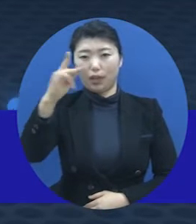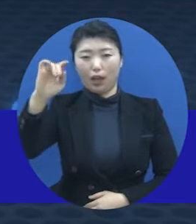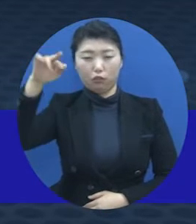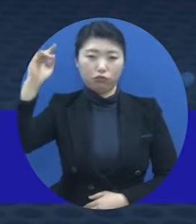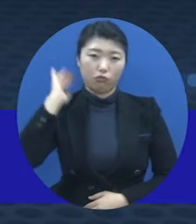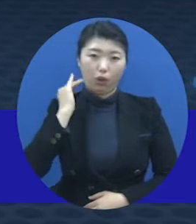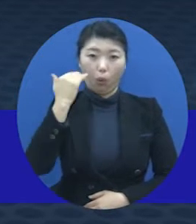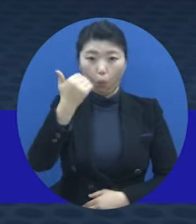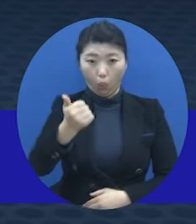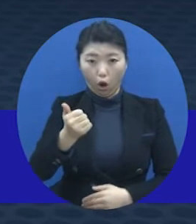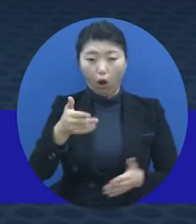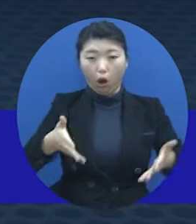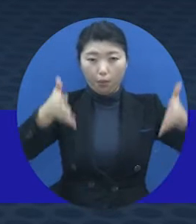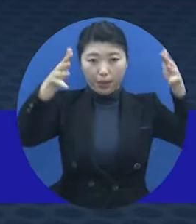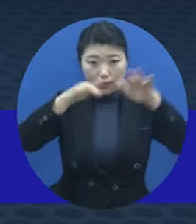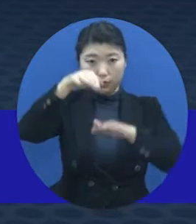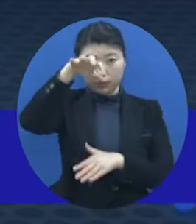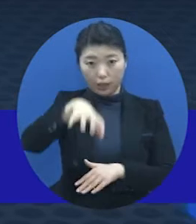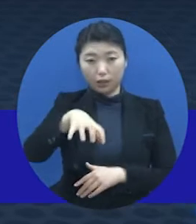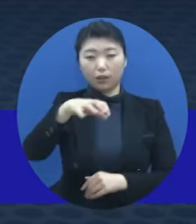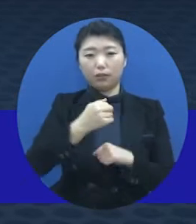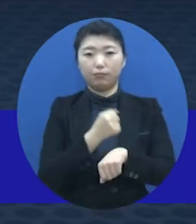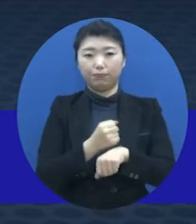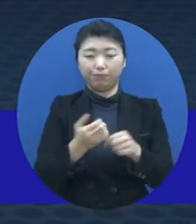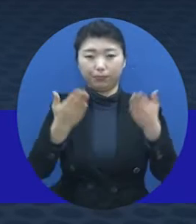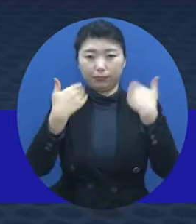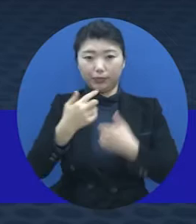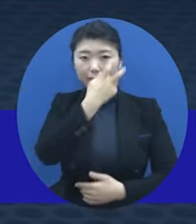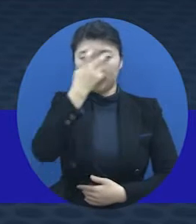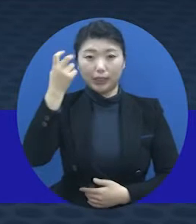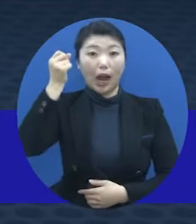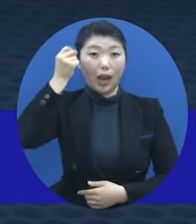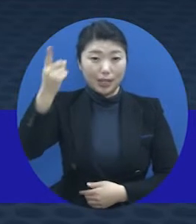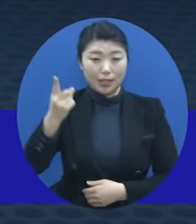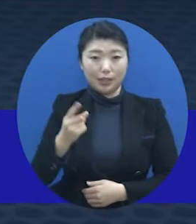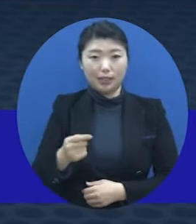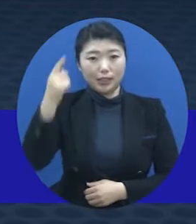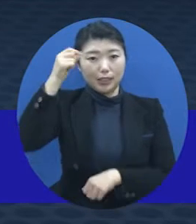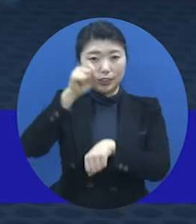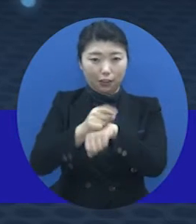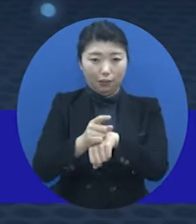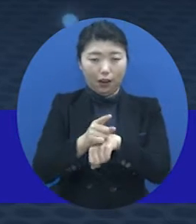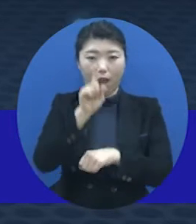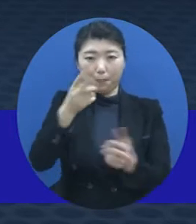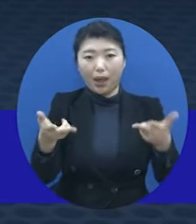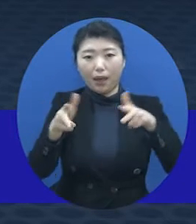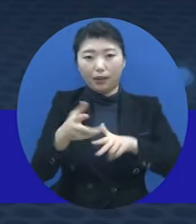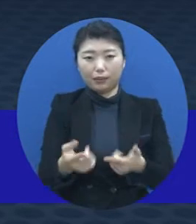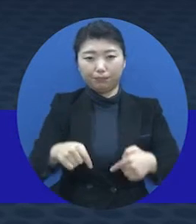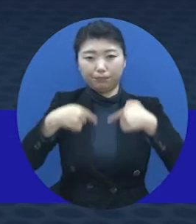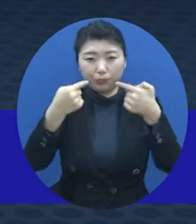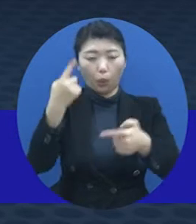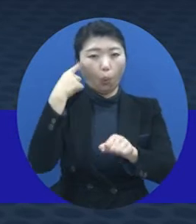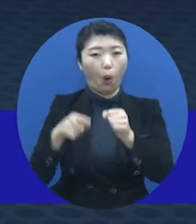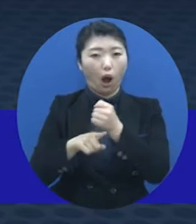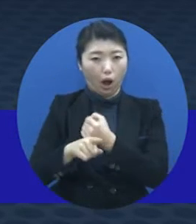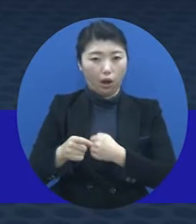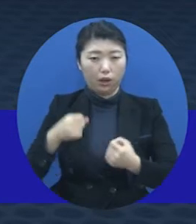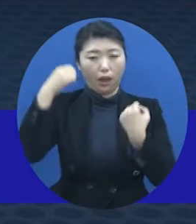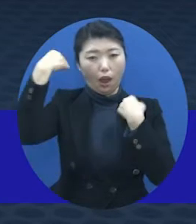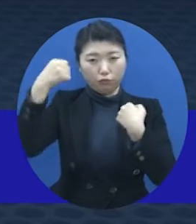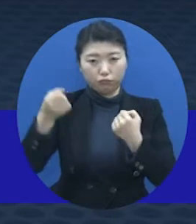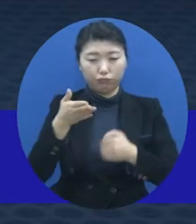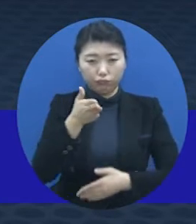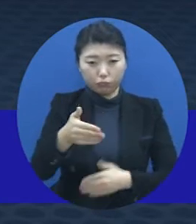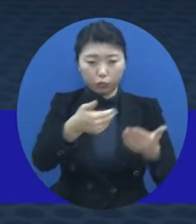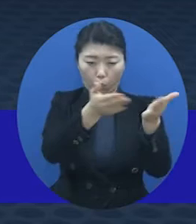광주 김대중 컨벤션 센터에서 열린 2014 대한민국 창의 인성 한마당에 참가하여